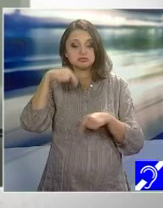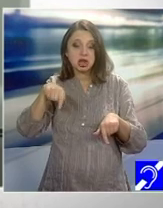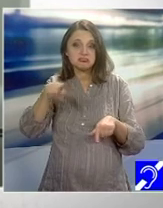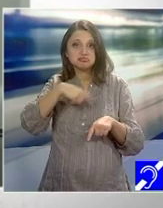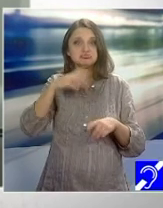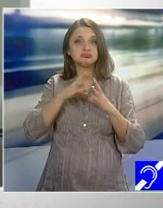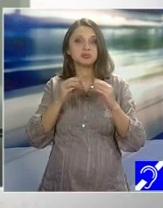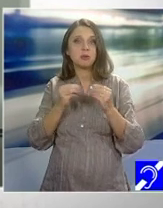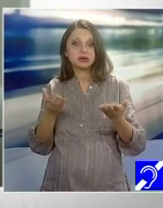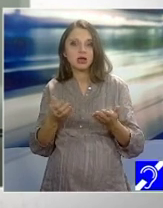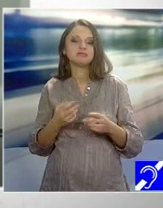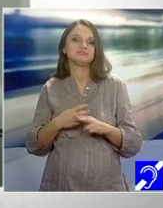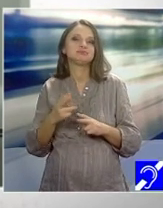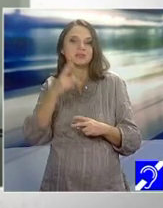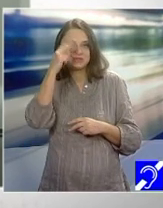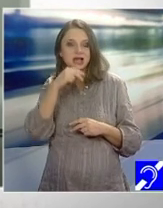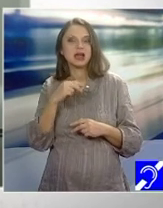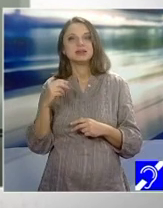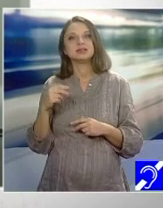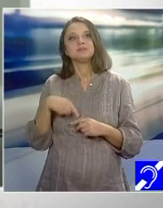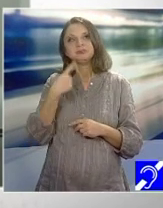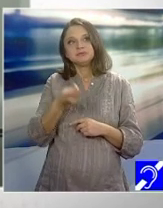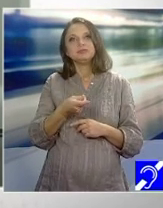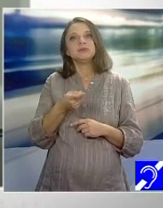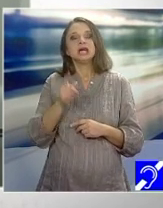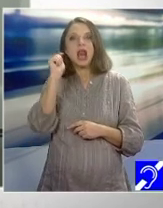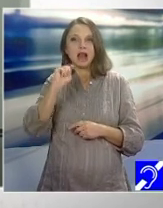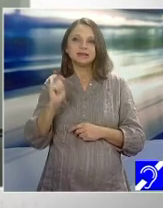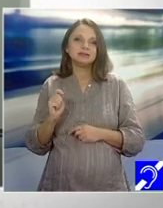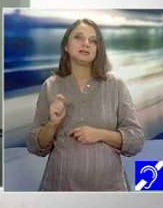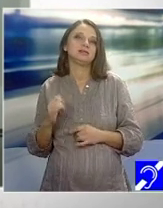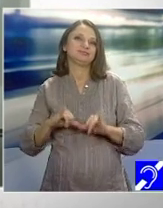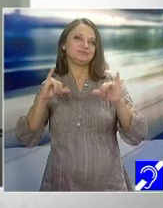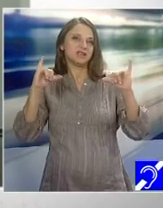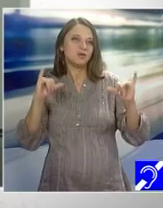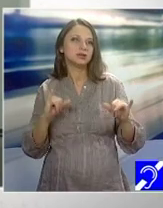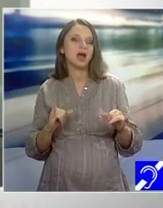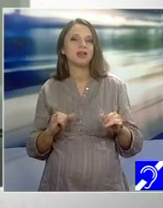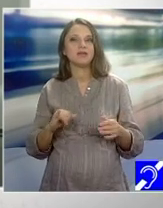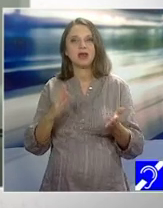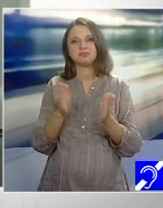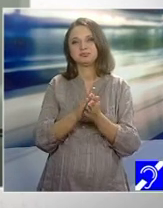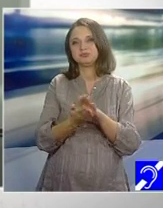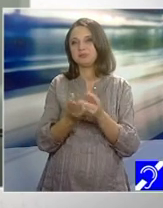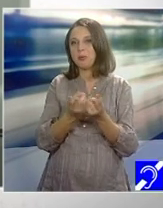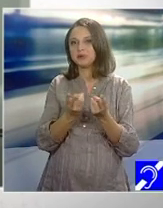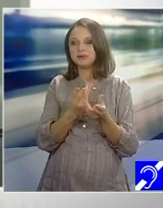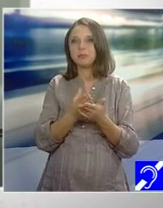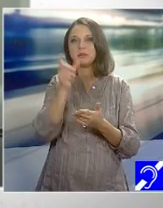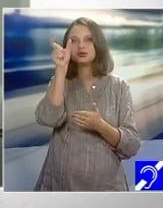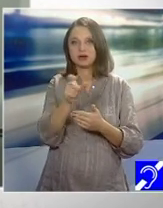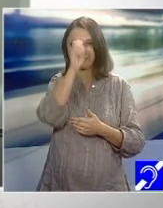clar, peste hotare lucrurile stau mult mai bine, mai ales în țările pe care tu le-ai punctat, Portugalia, țările nordice, sunt